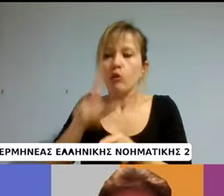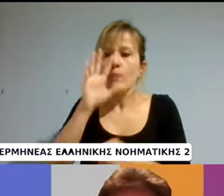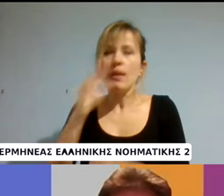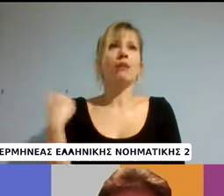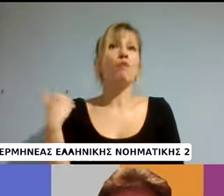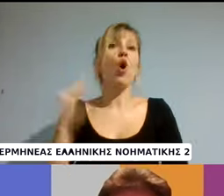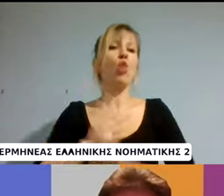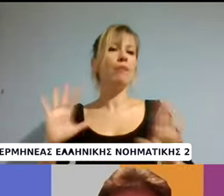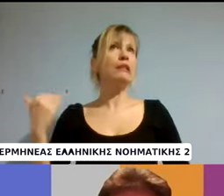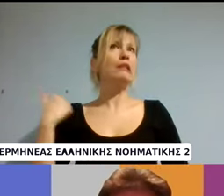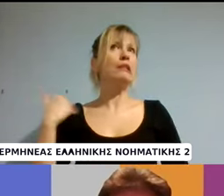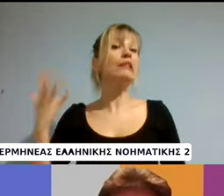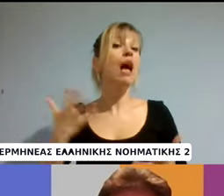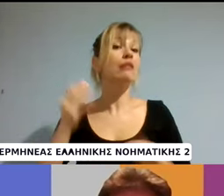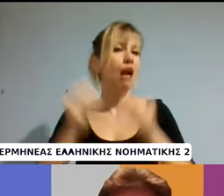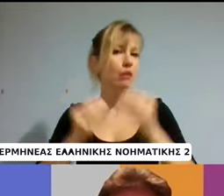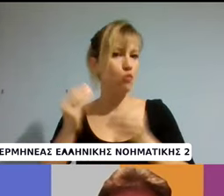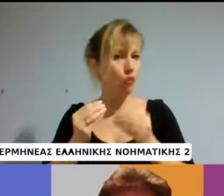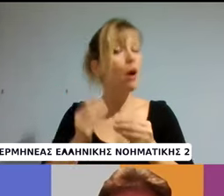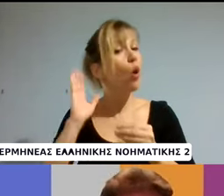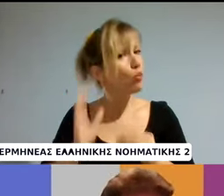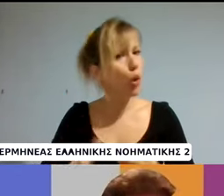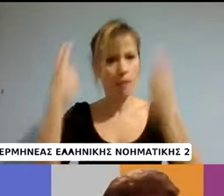Και εκεί μπορούμε να πούμε το όχι,